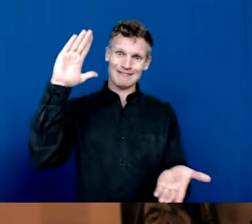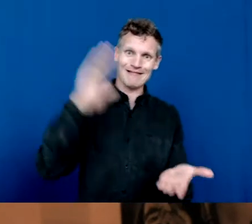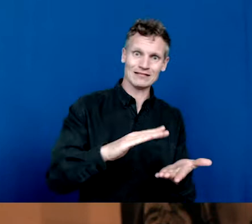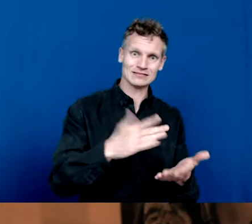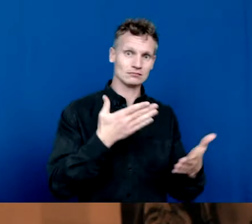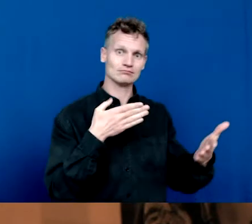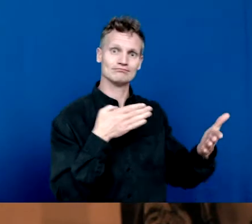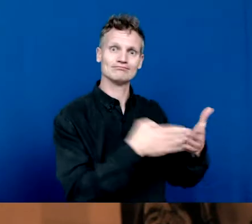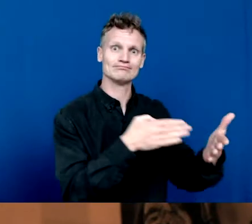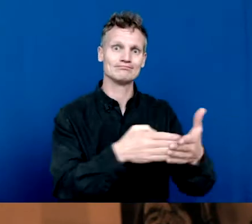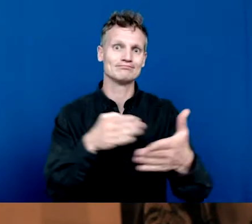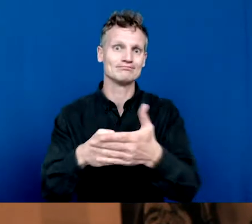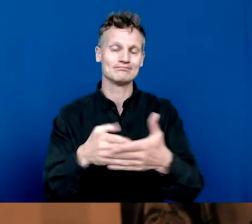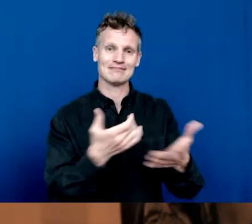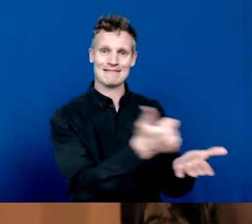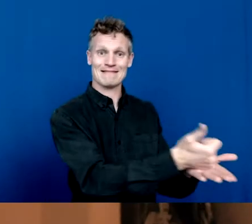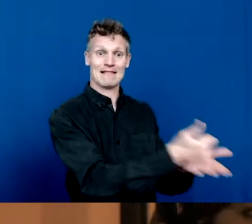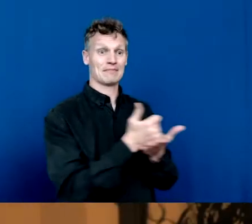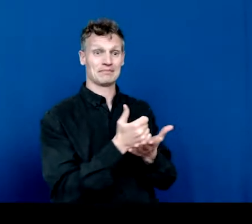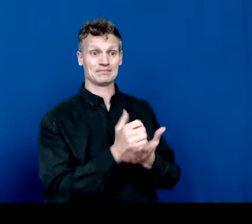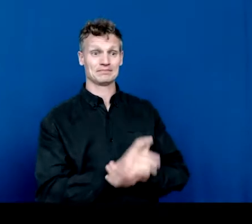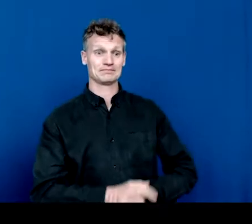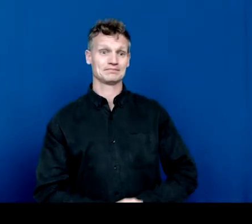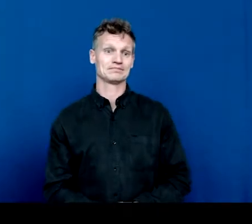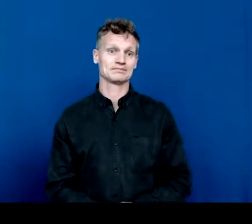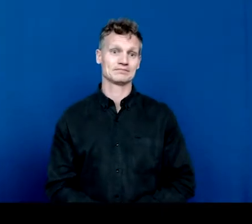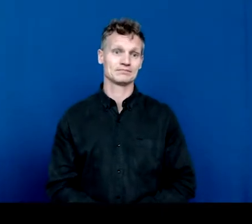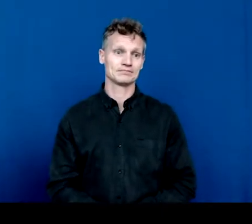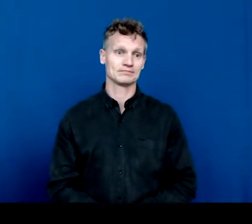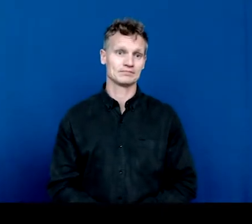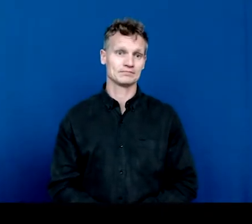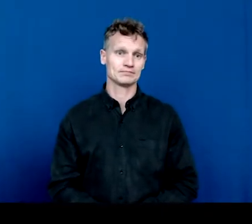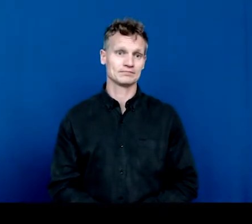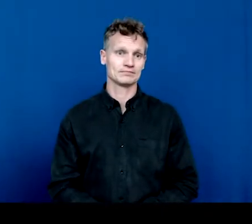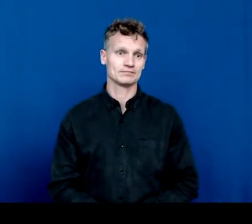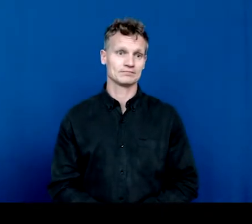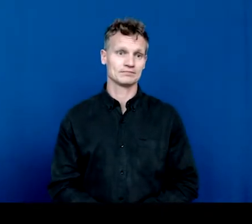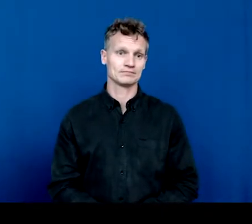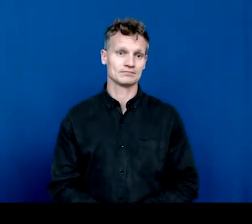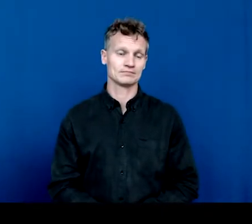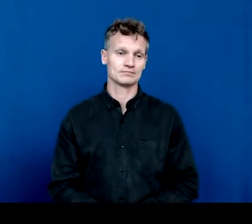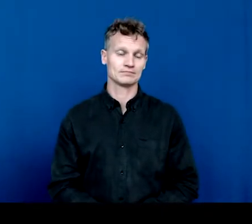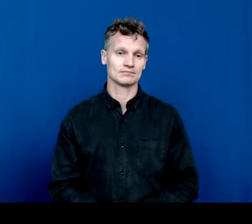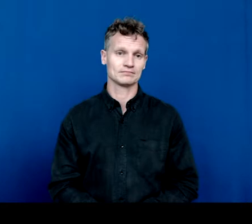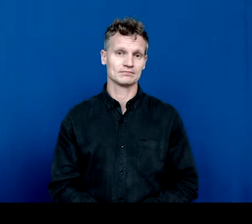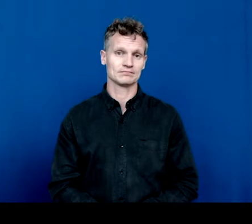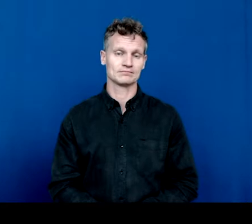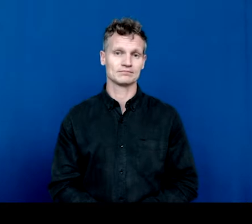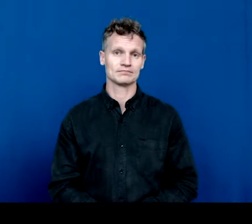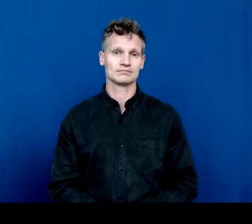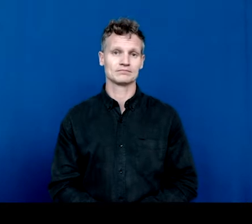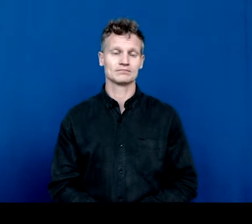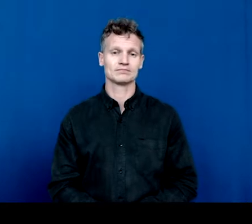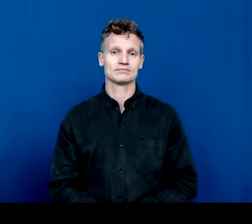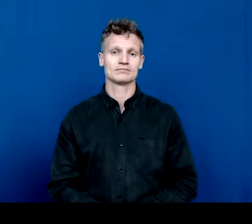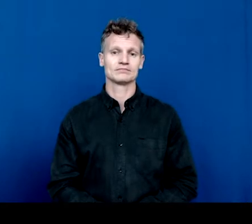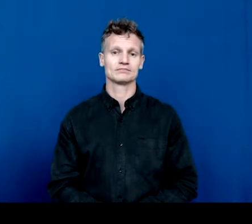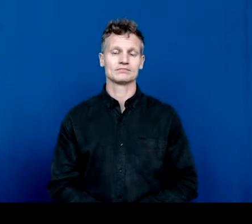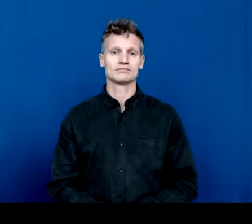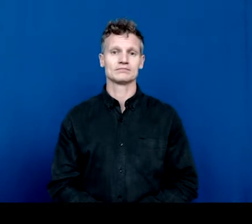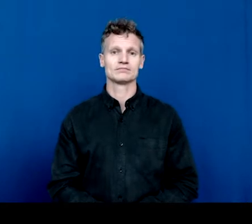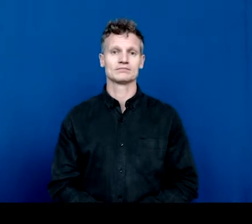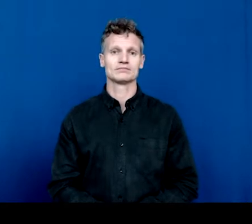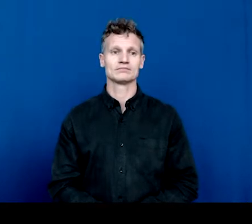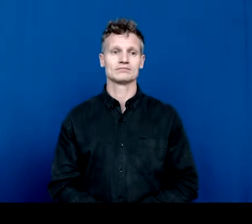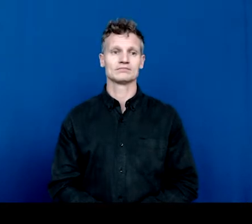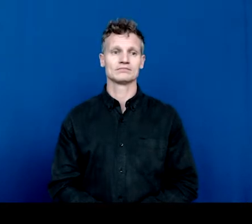charge. Et donc, lorsque nous sommes confrontés à la violence, il est fréquent que nous ne puissions pas accéder